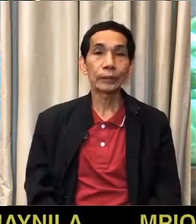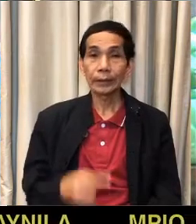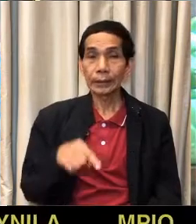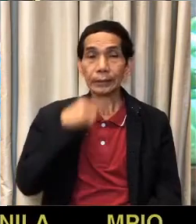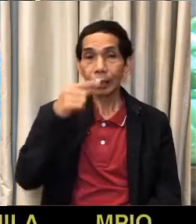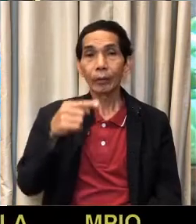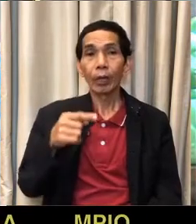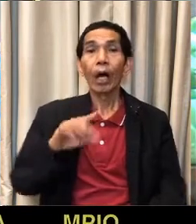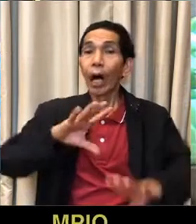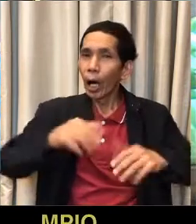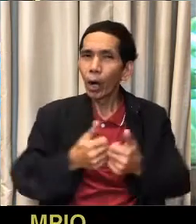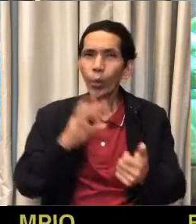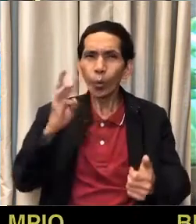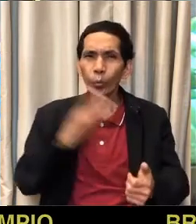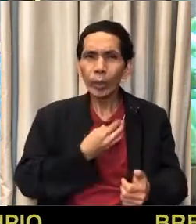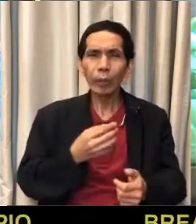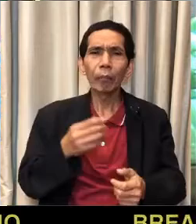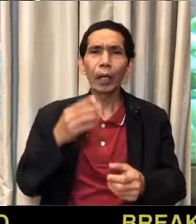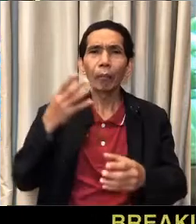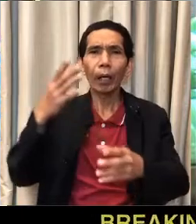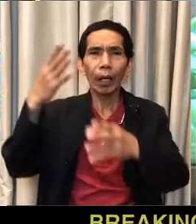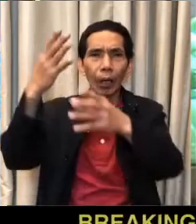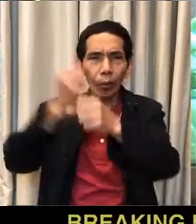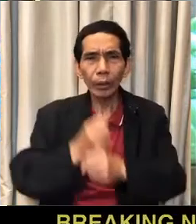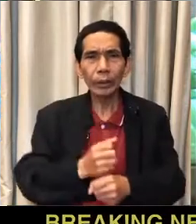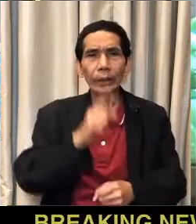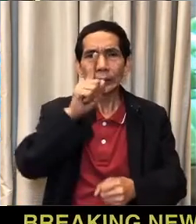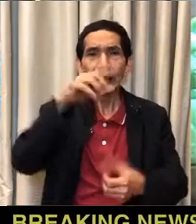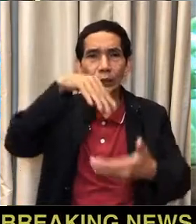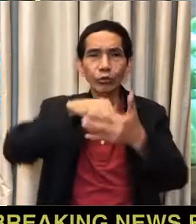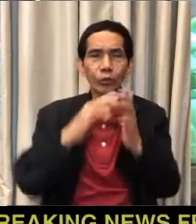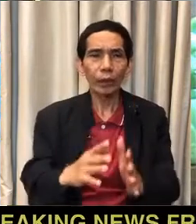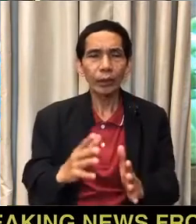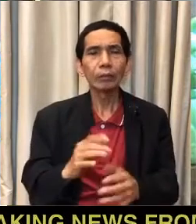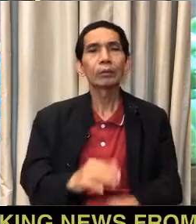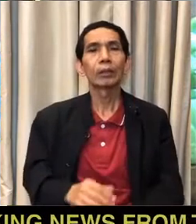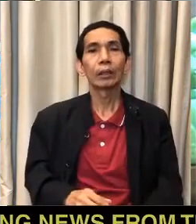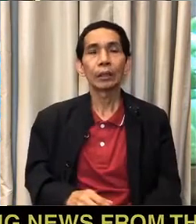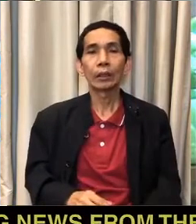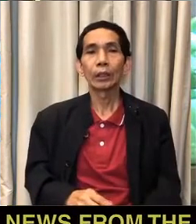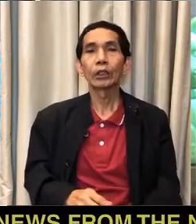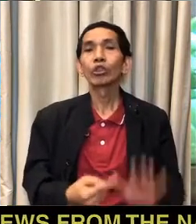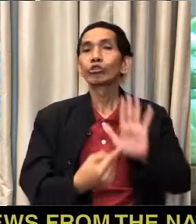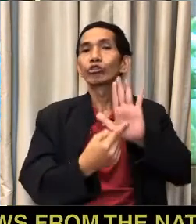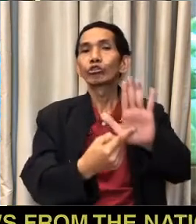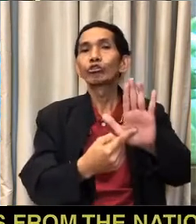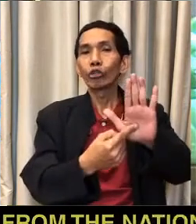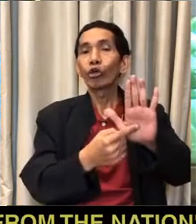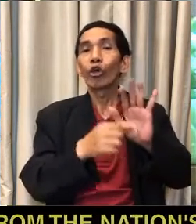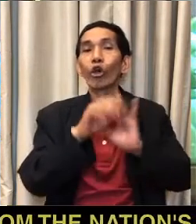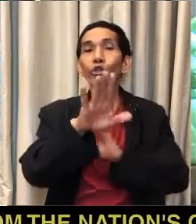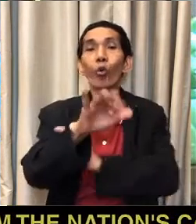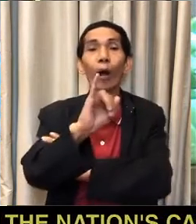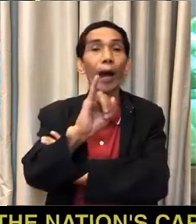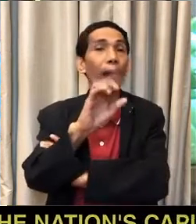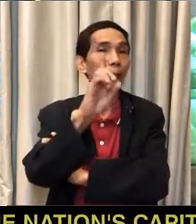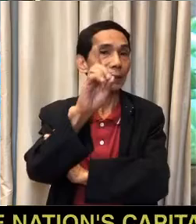Sabi niya, paano kami makaka-avail, Mayor, bilang isang estudyante? Ipakikita nyo lang yung ID